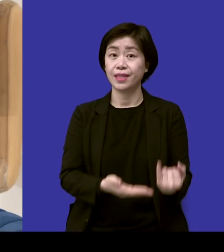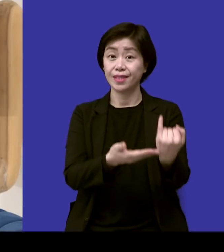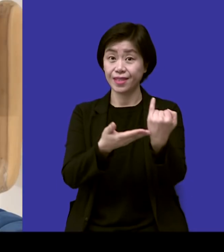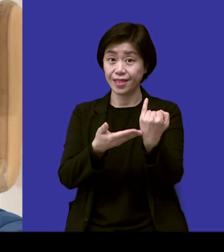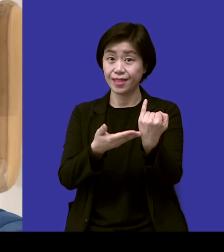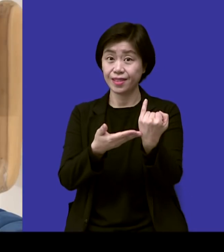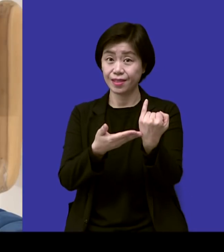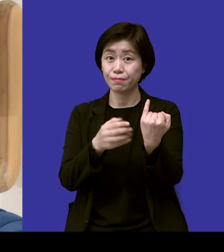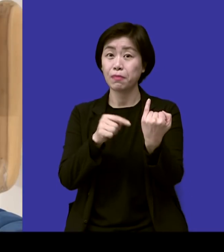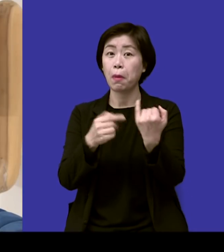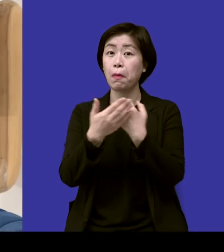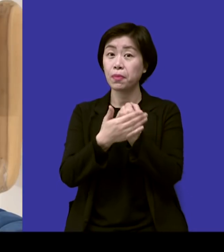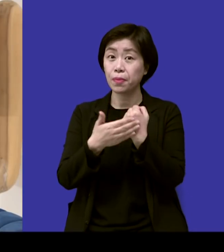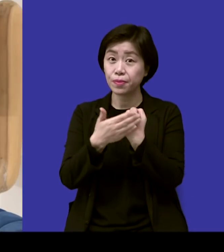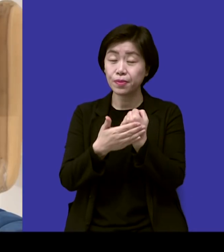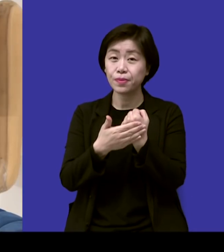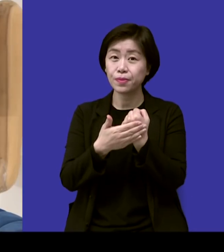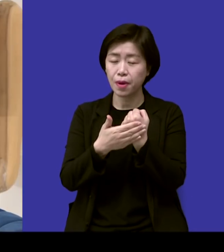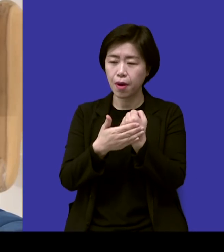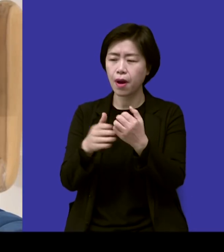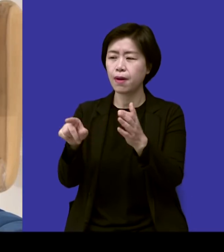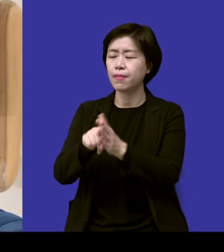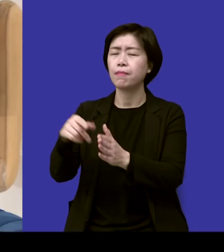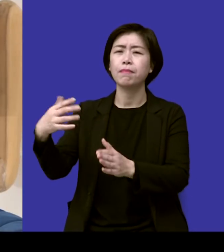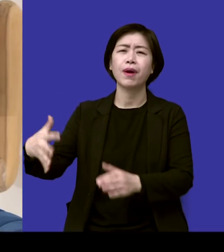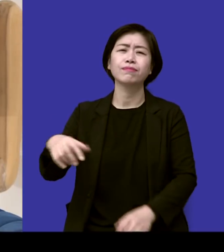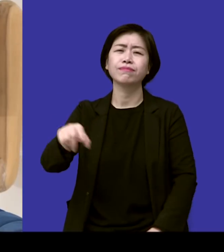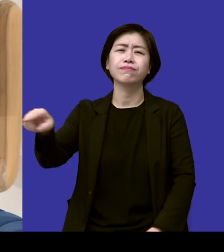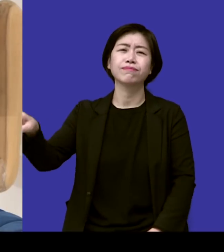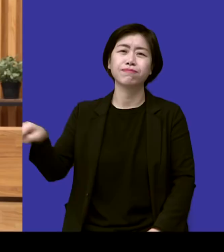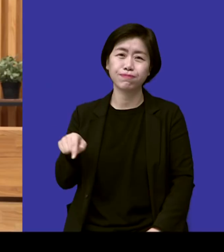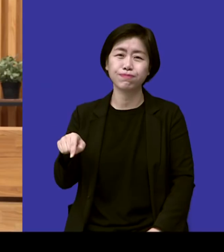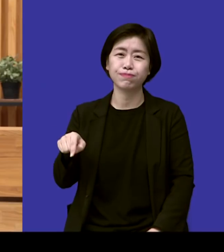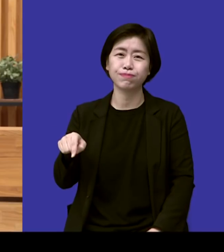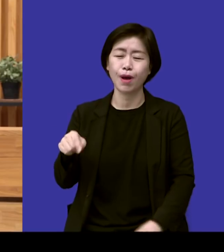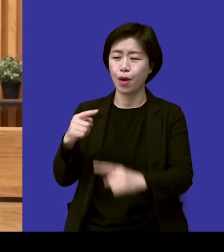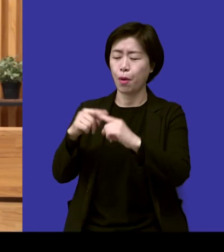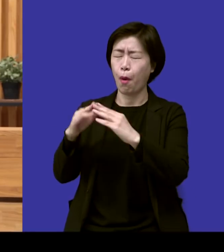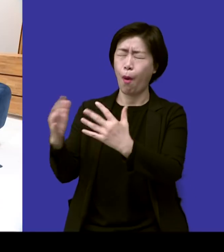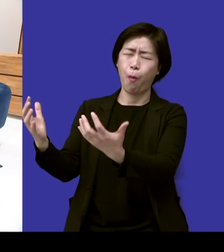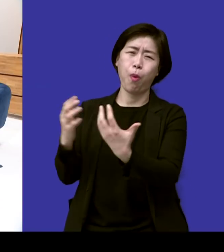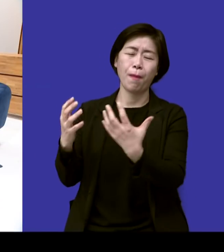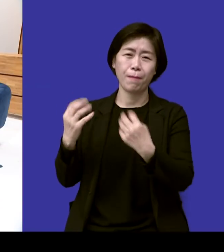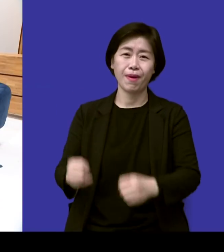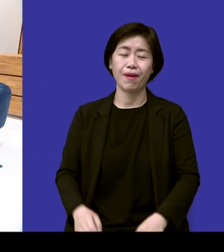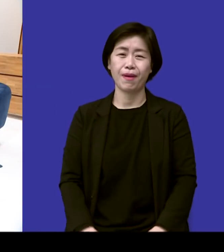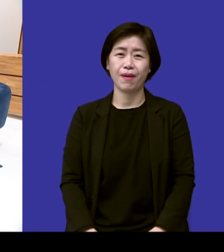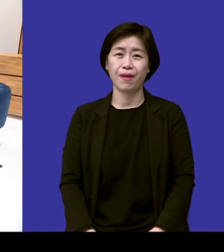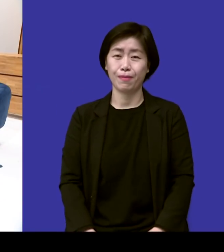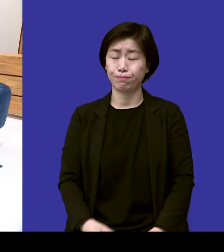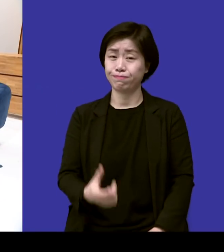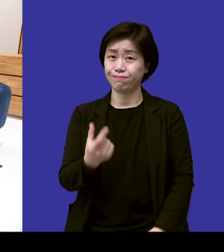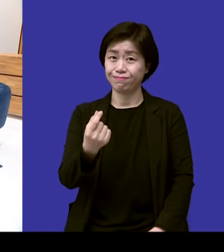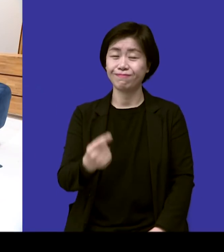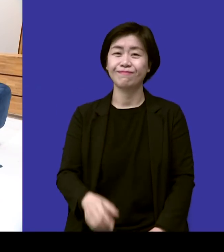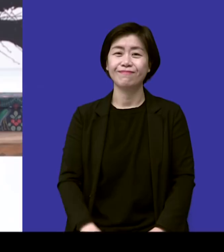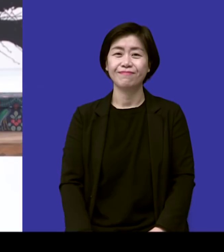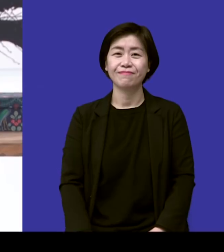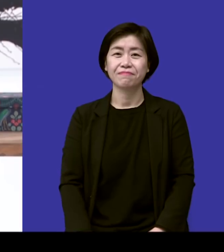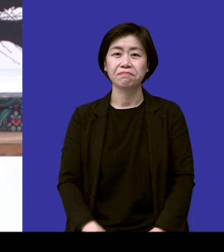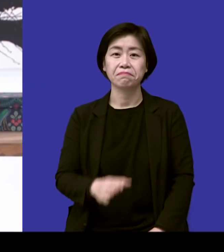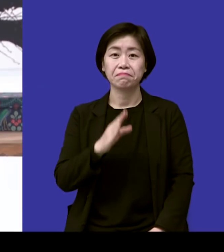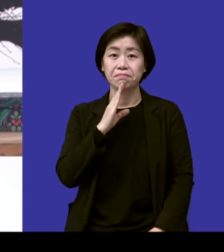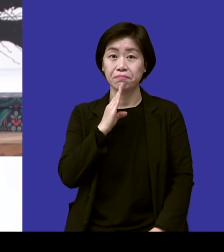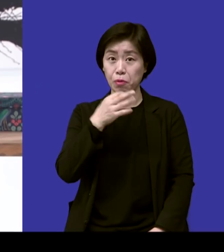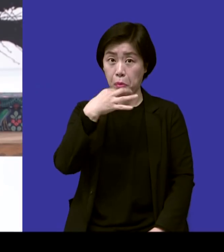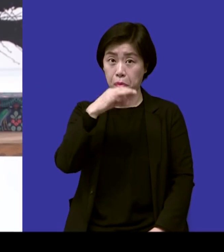인해서 그 뭐죠 믿지 않는 친구들 새신자 친구들이 교회에 온 진짜 됐네. 진짜요? 진짜 개종이 진짜 됐네. 많았어요. 그 역사가